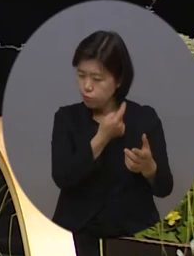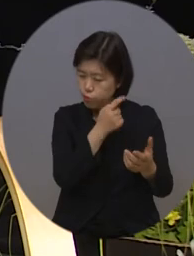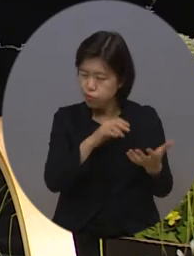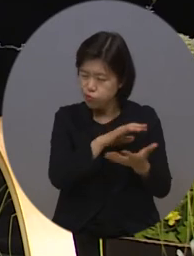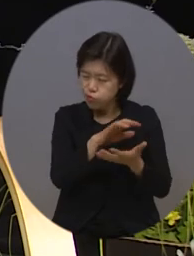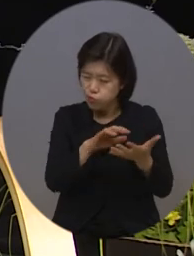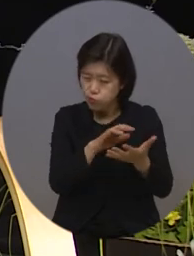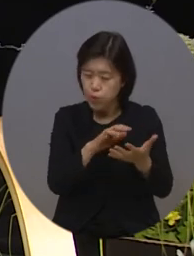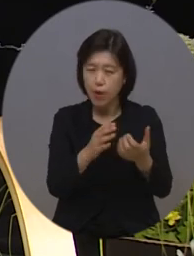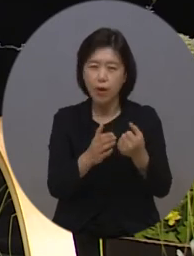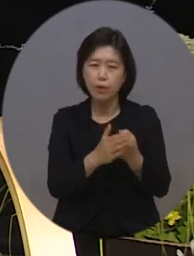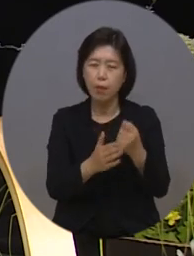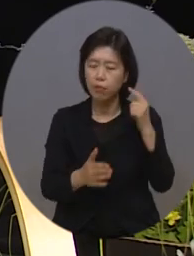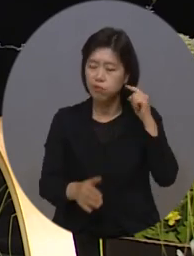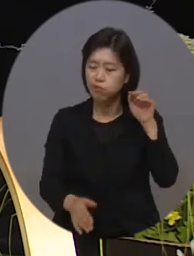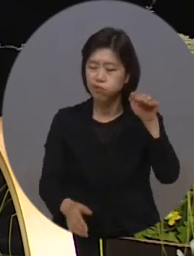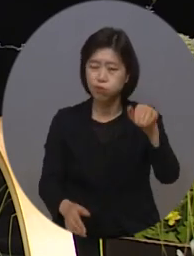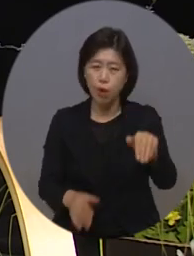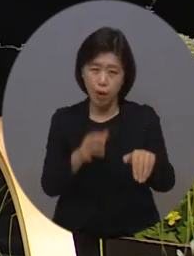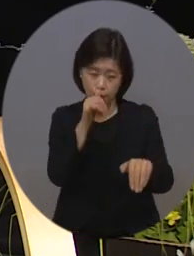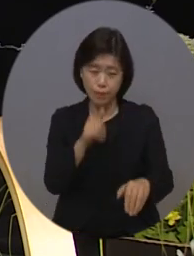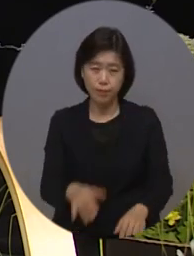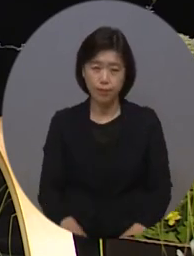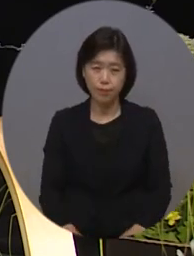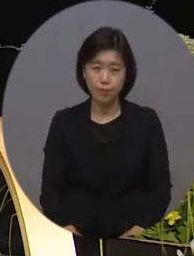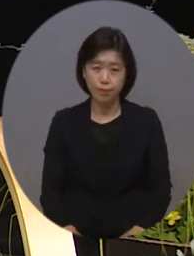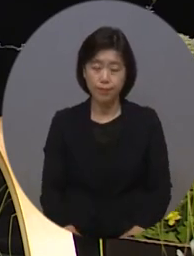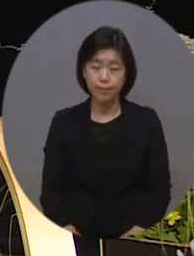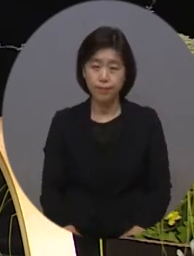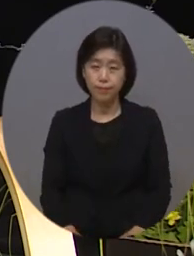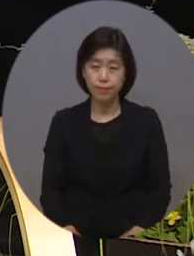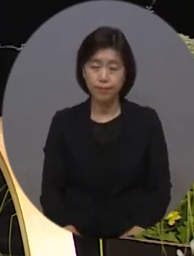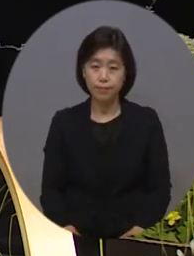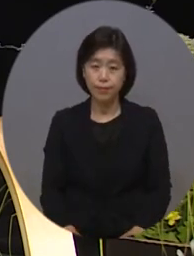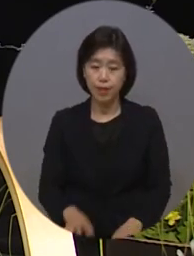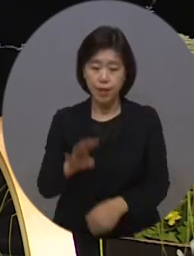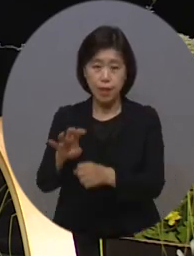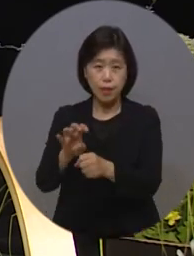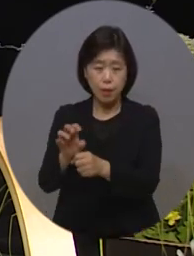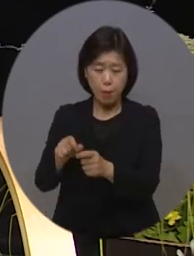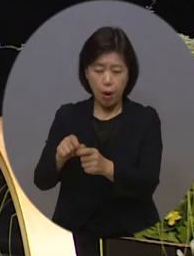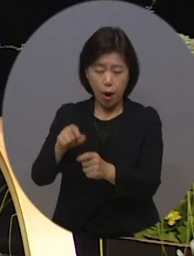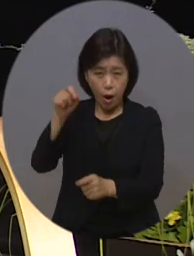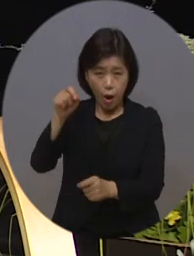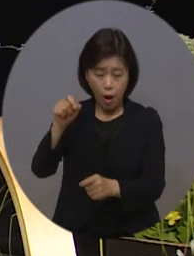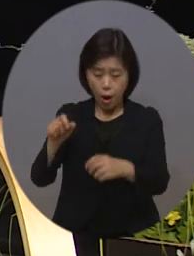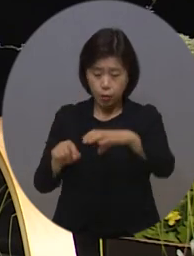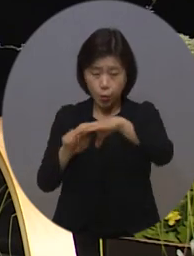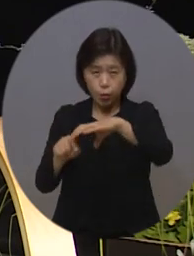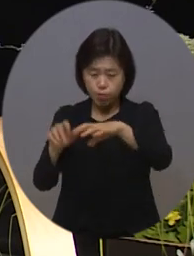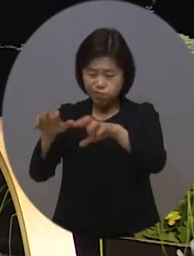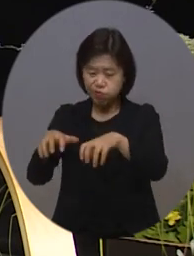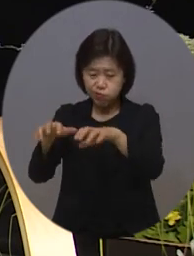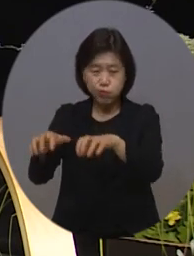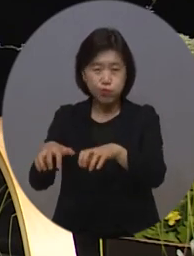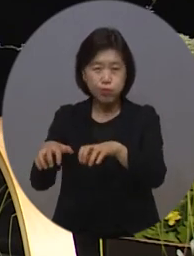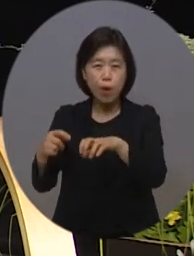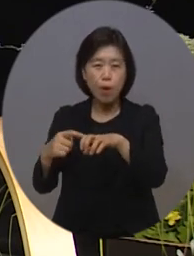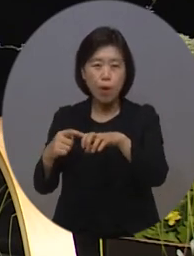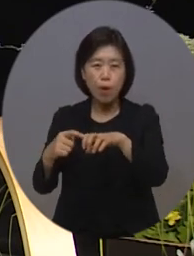40년 넘게 동굴벽을 긁어대는 호랑이 발톱 소리에 구막이 파열되고 귀가 먹어